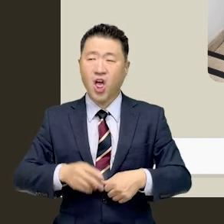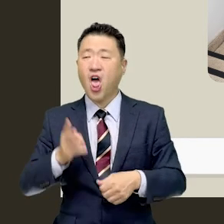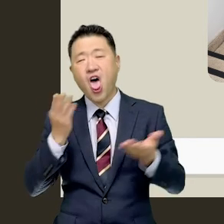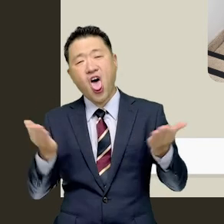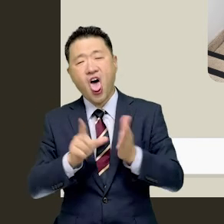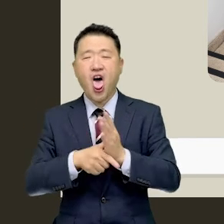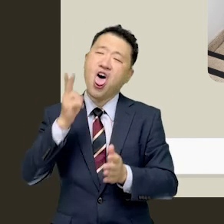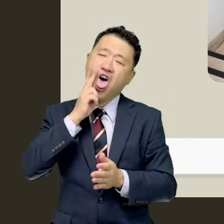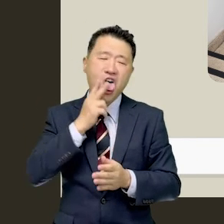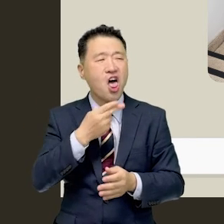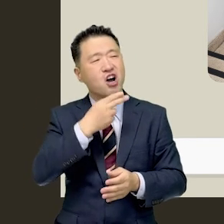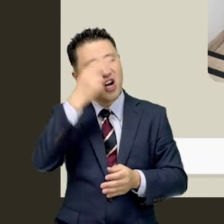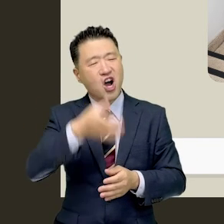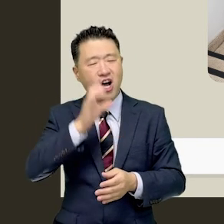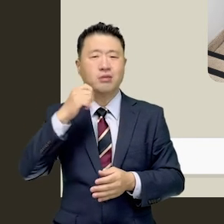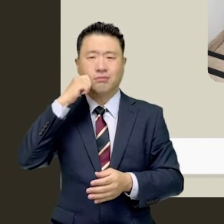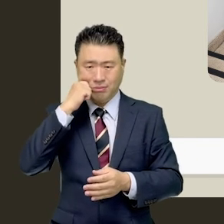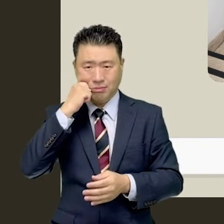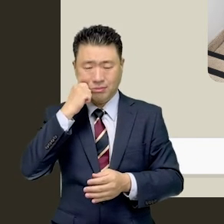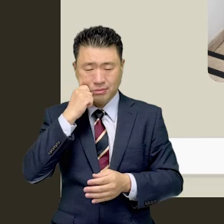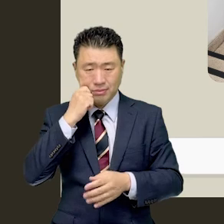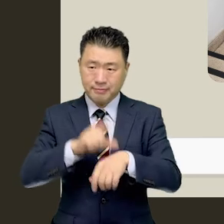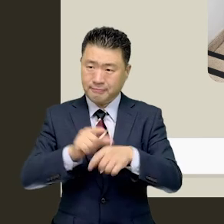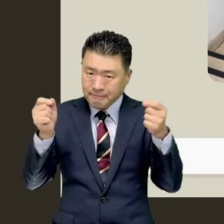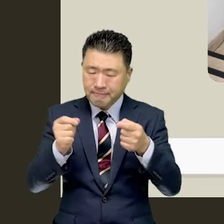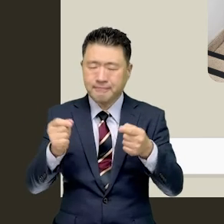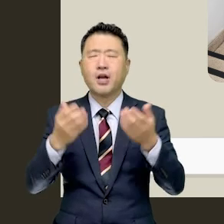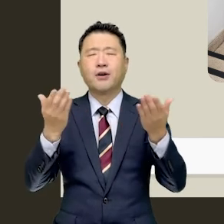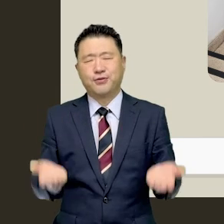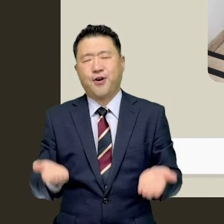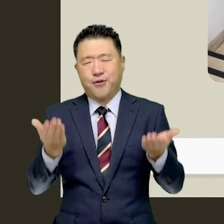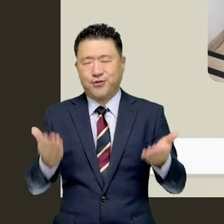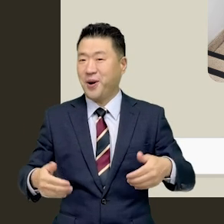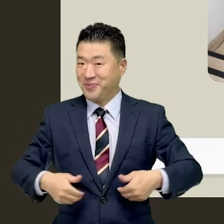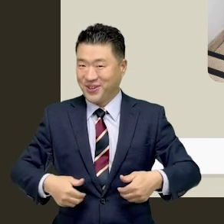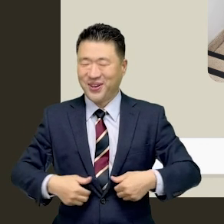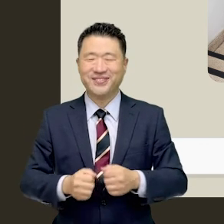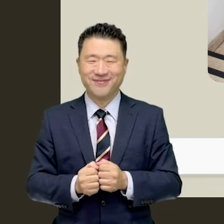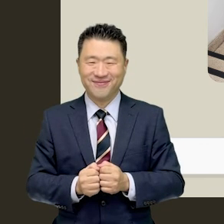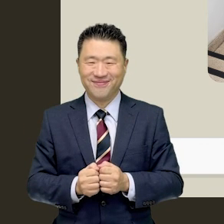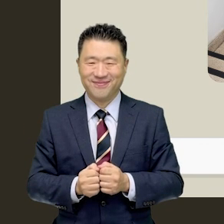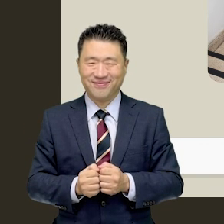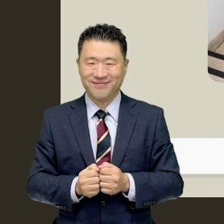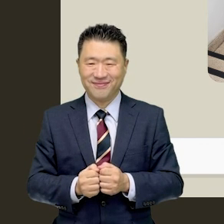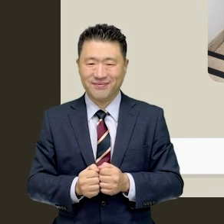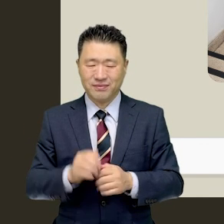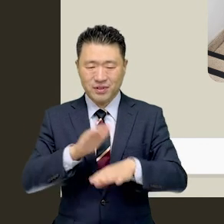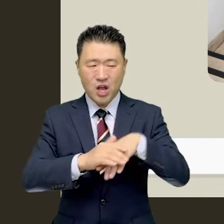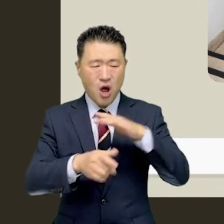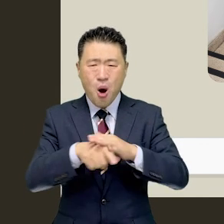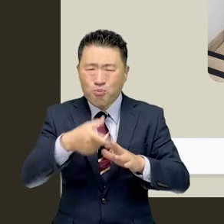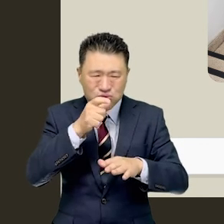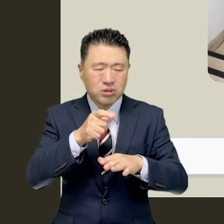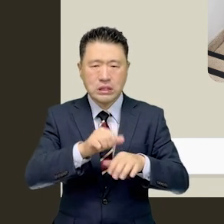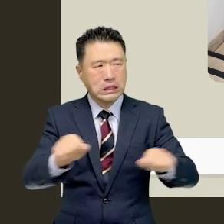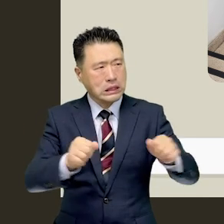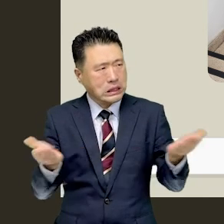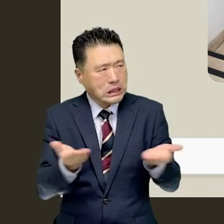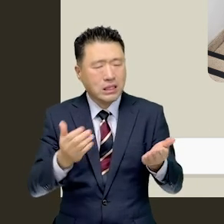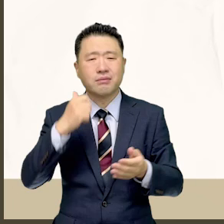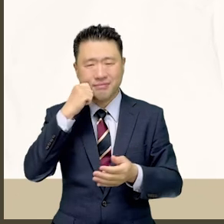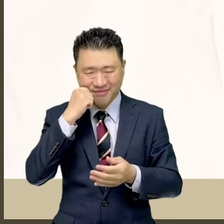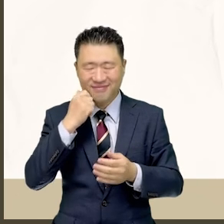음주를 금지하고 작업 중 짧게 자주 휴식을 취합니다. 젖은 손으로 작업하지 않습니다.